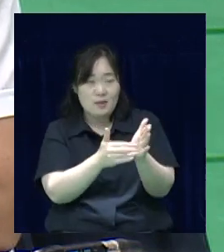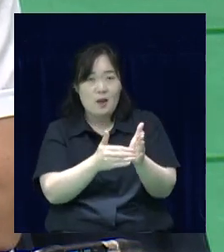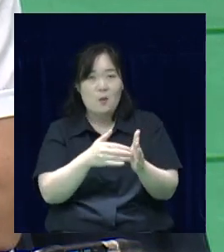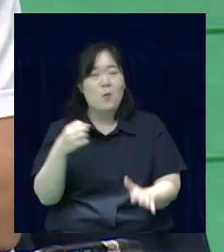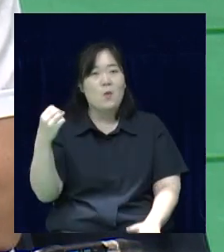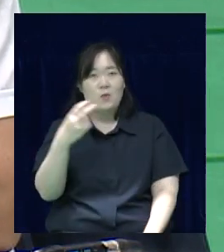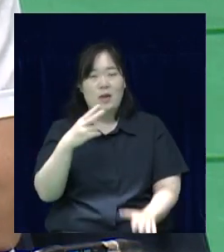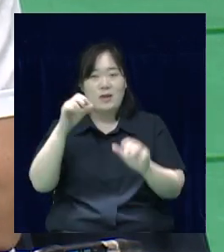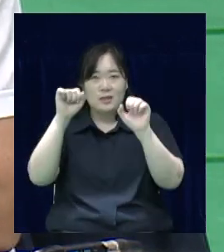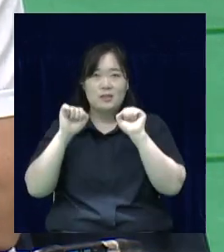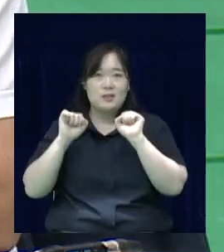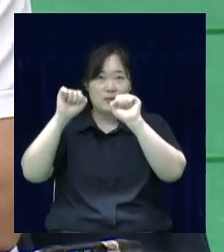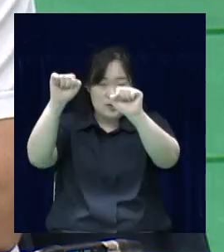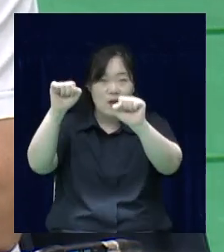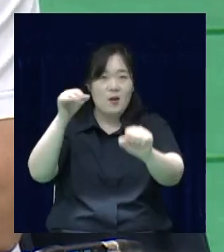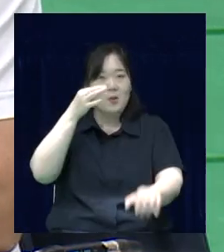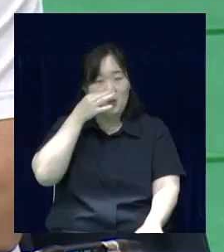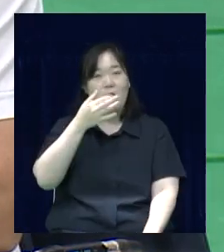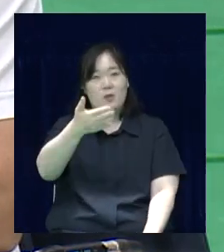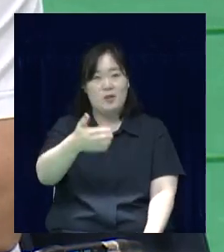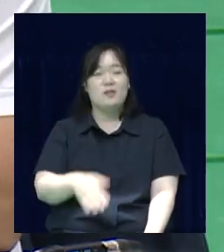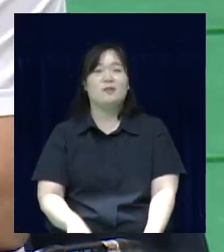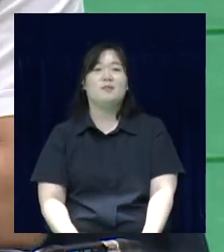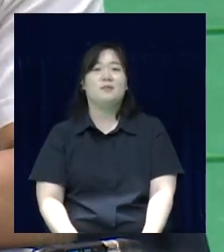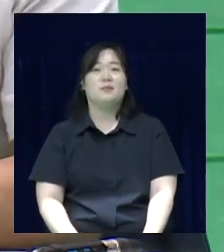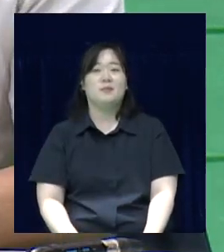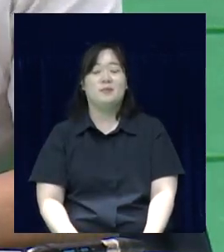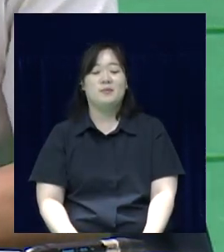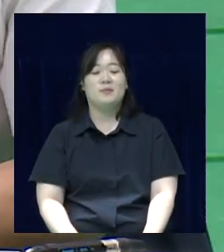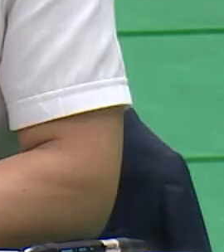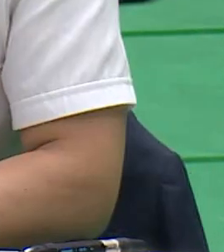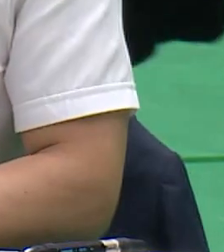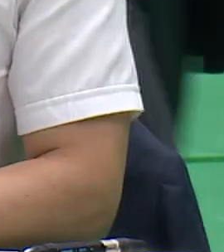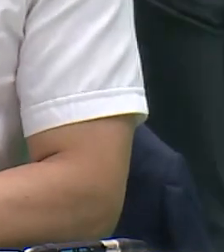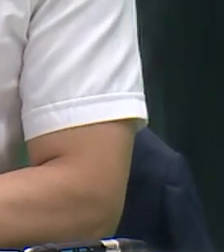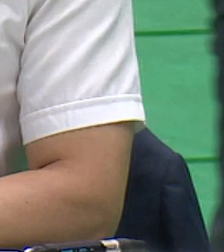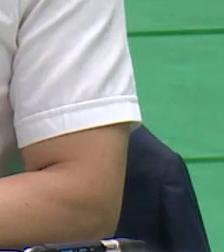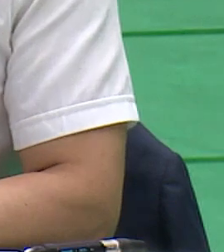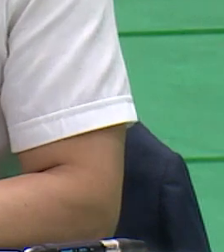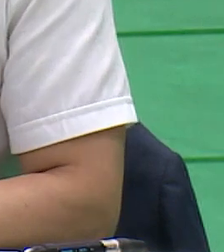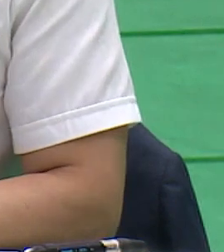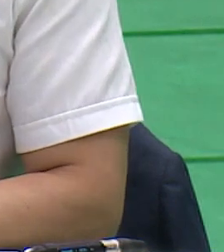웨이트리프팅 이어드리도록 하겠습니다. 여기는 홍선입니다.